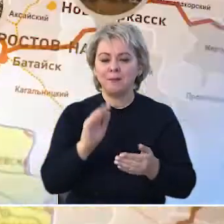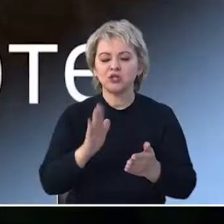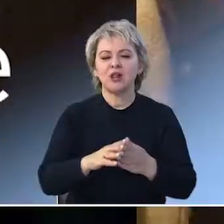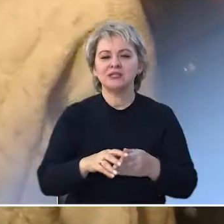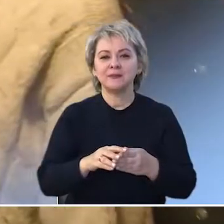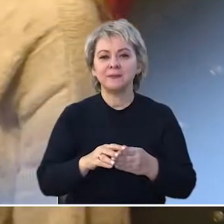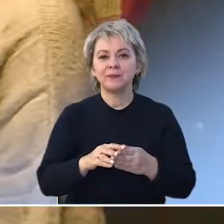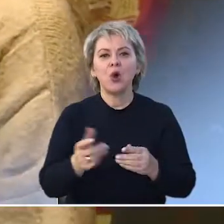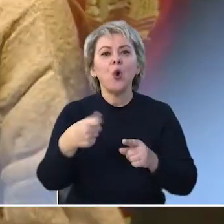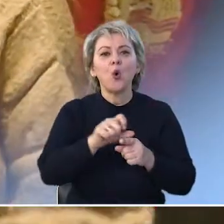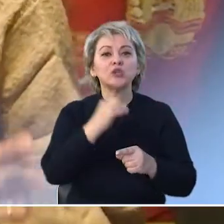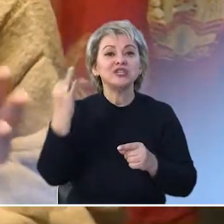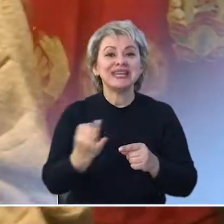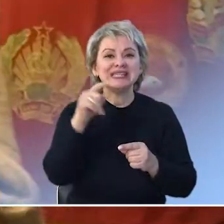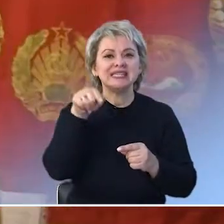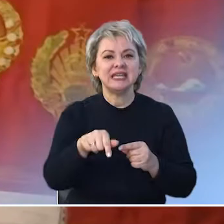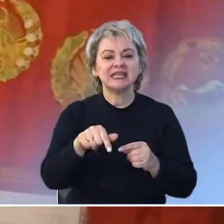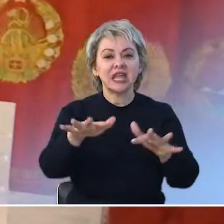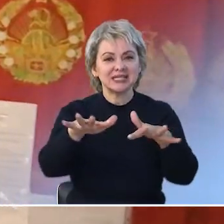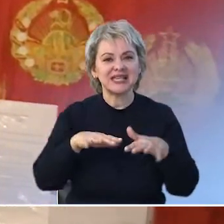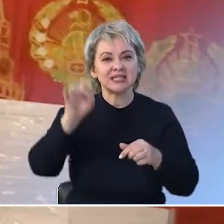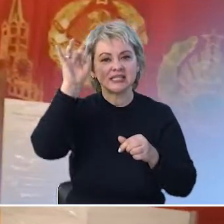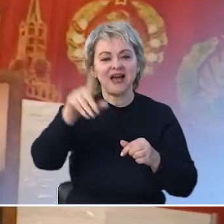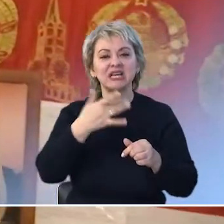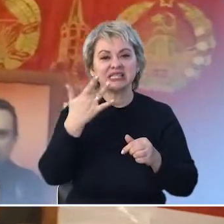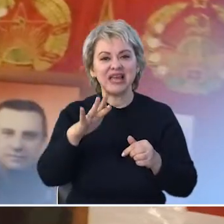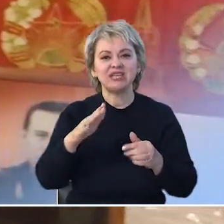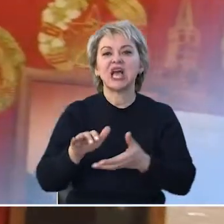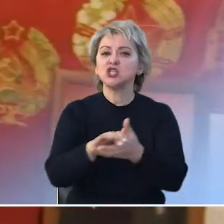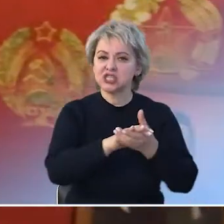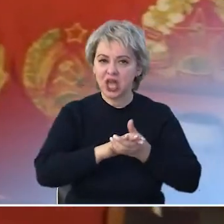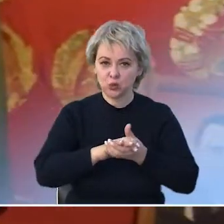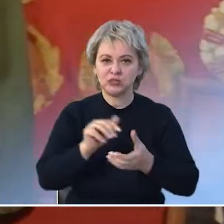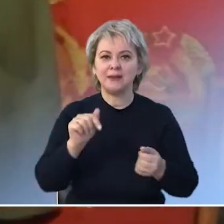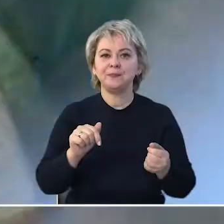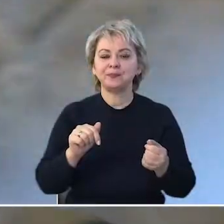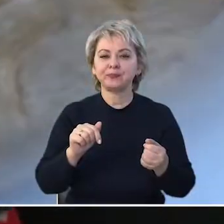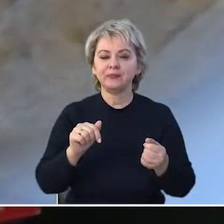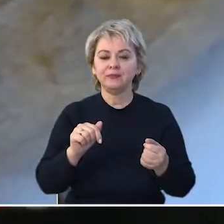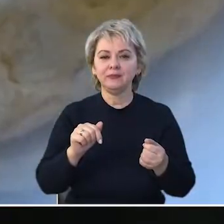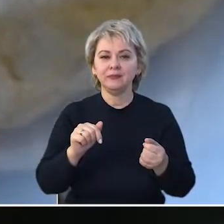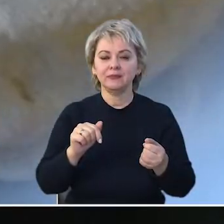Пожалуйста. Очень интересный зал славы Советского Союза.